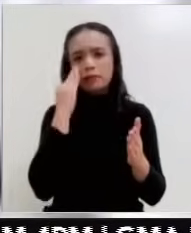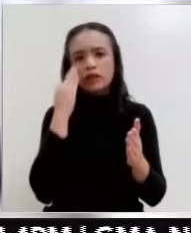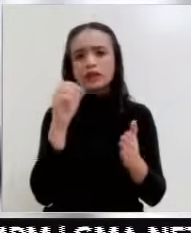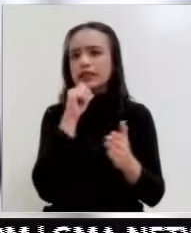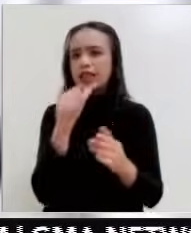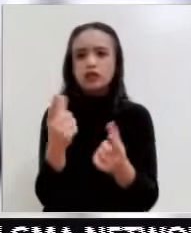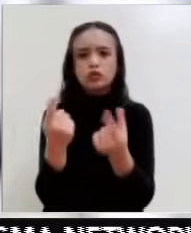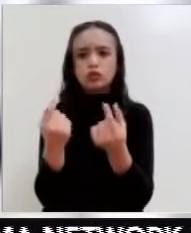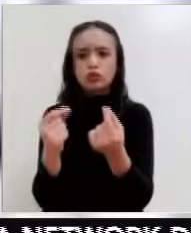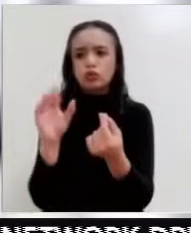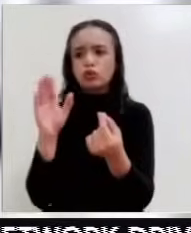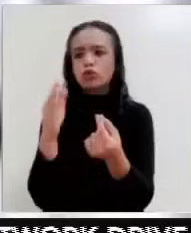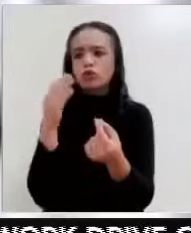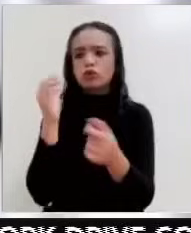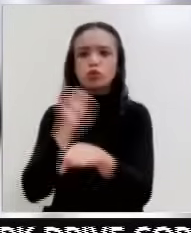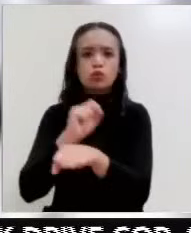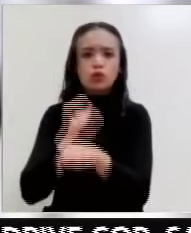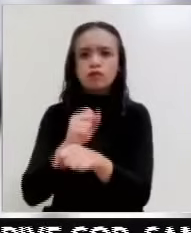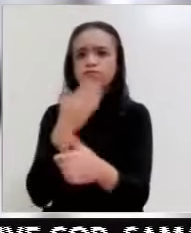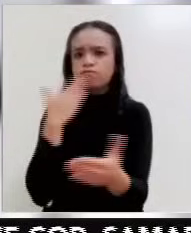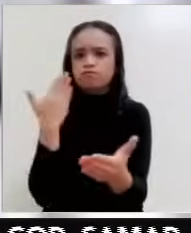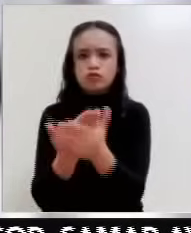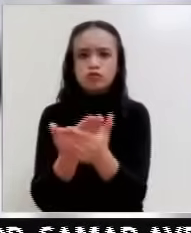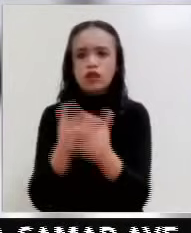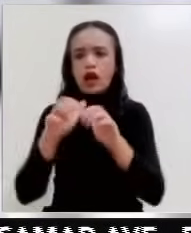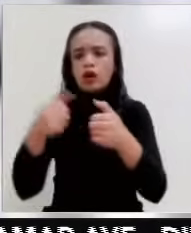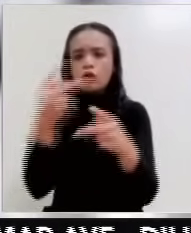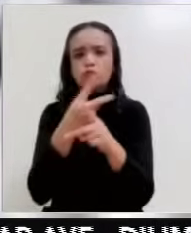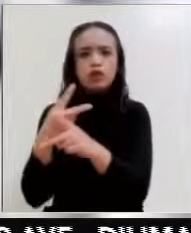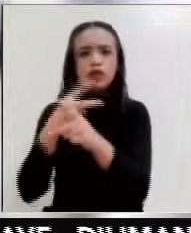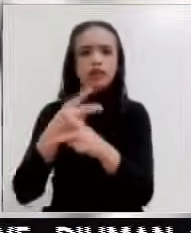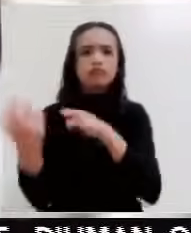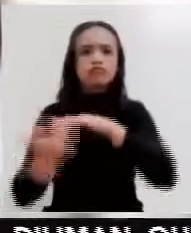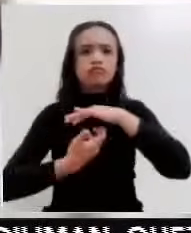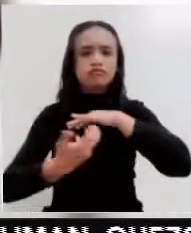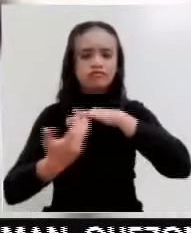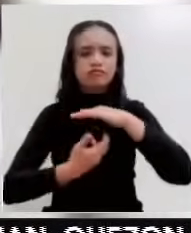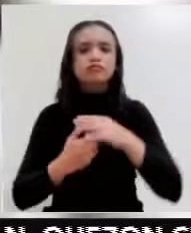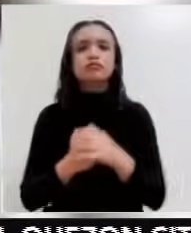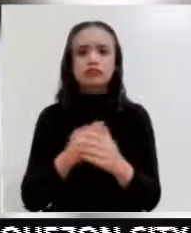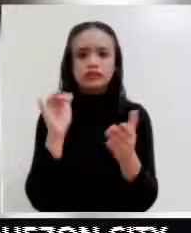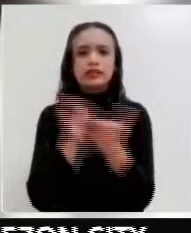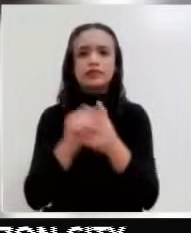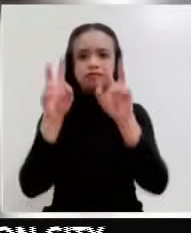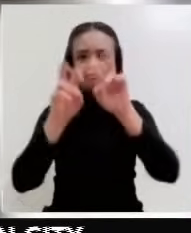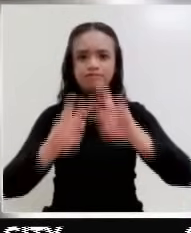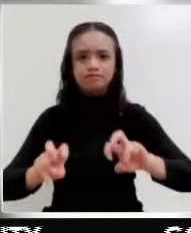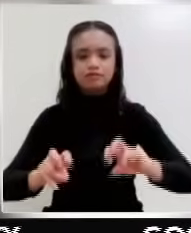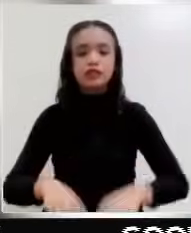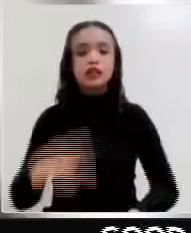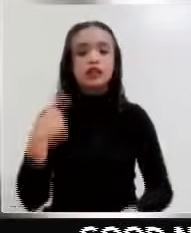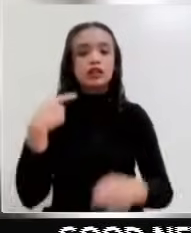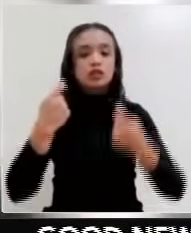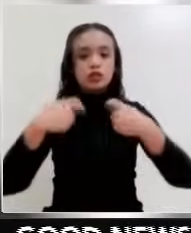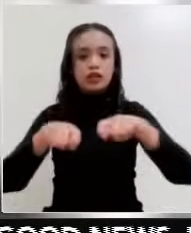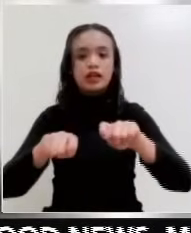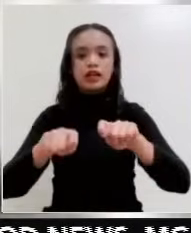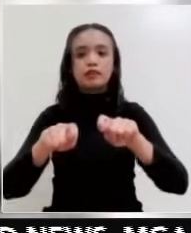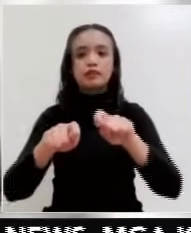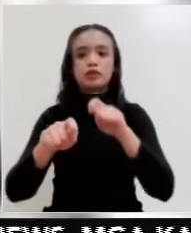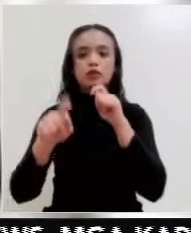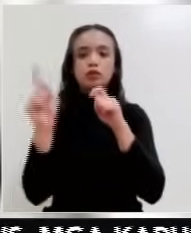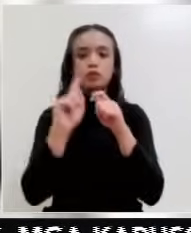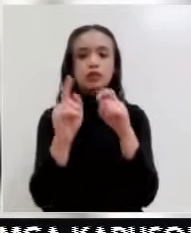effectively and efficiently to protect the interests of their client, we look into that. Sinubukan namin kunin ang law firm ng abogado ni Dr.